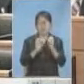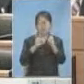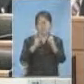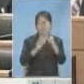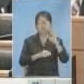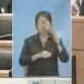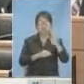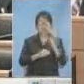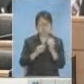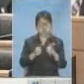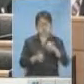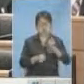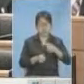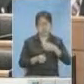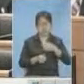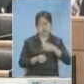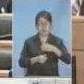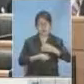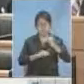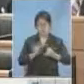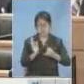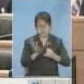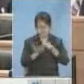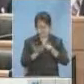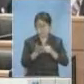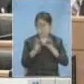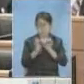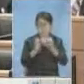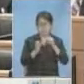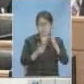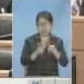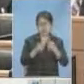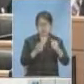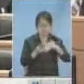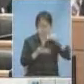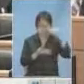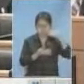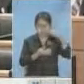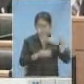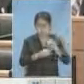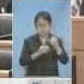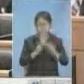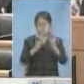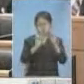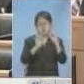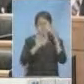ขาหันมาใช้วุฒิวิชาชีพครูครูพี่เลี้ยงที่เรียนมาก็ไม่มีใบวิชาชีพครูก็เลยมา